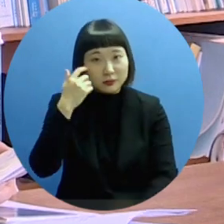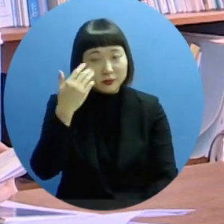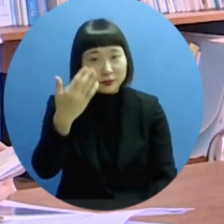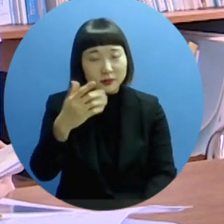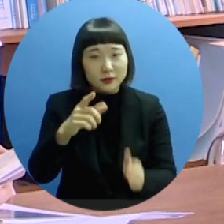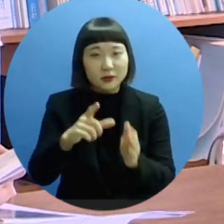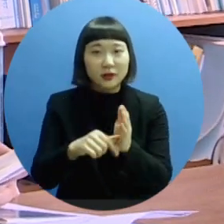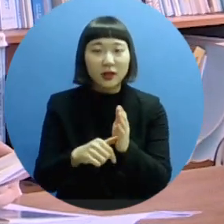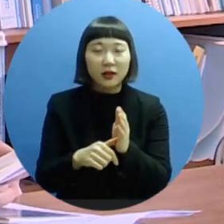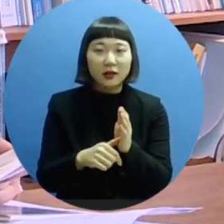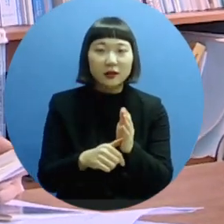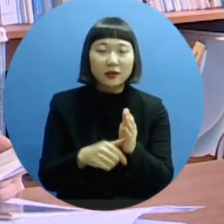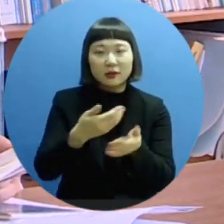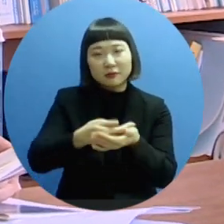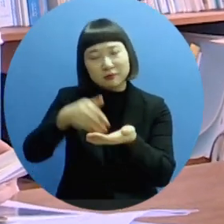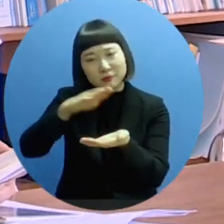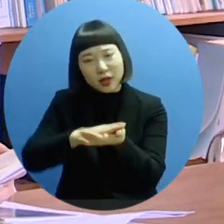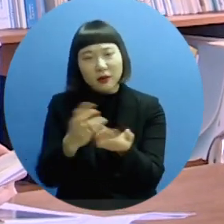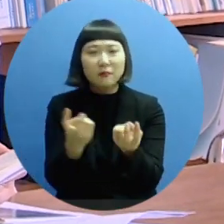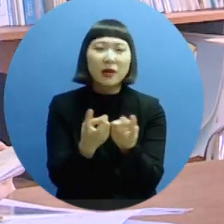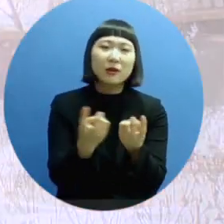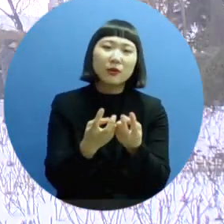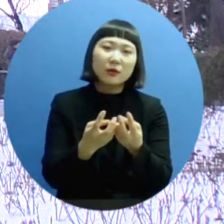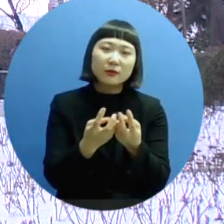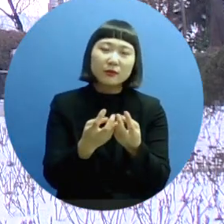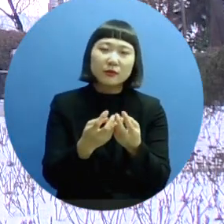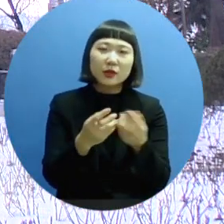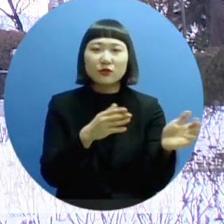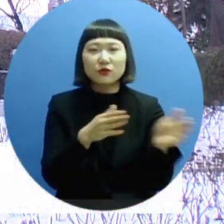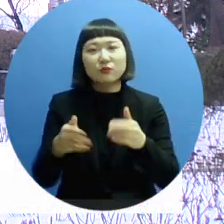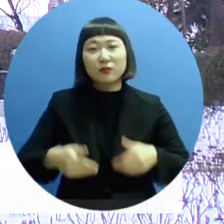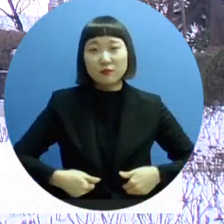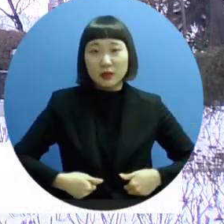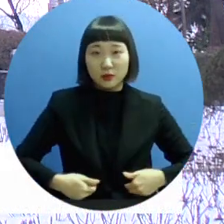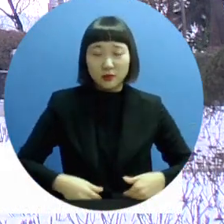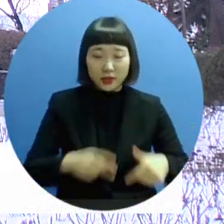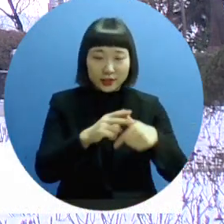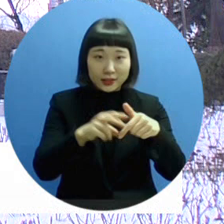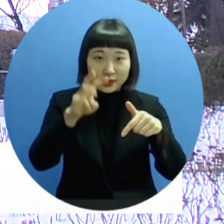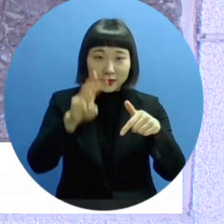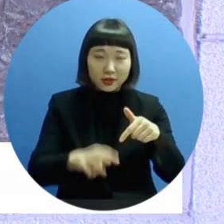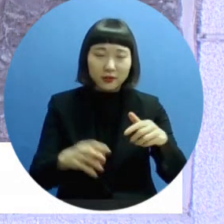개보수 방안을 찾아야 한다는 겁니다. 인천 상륙작전 부조 오류